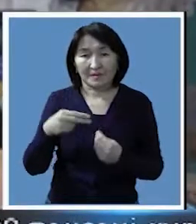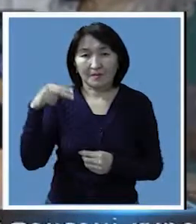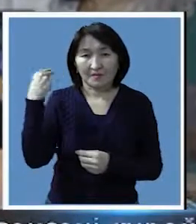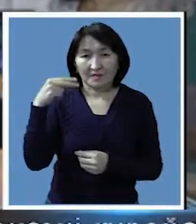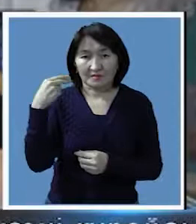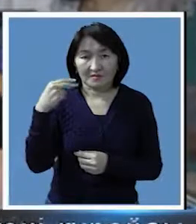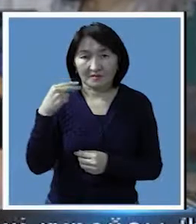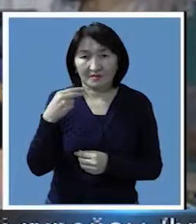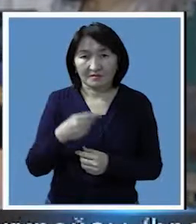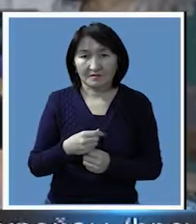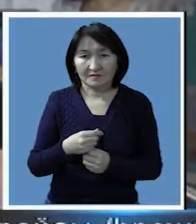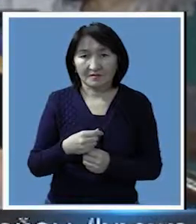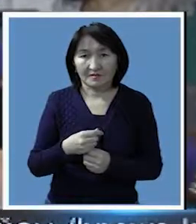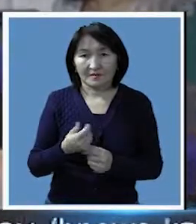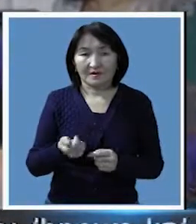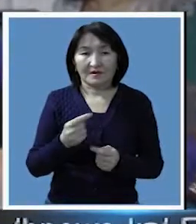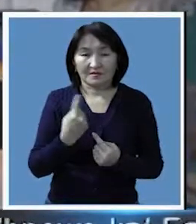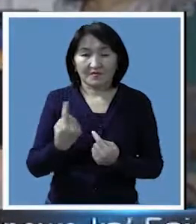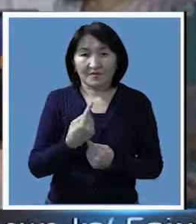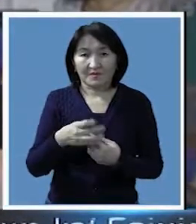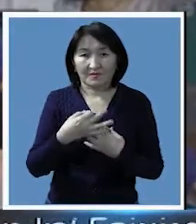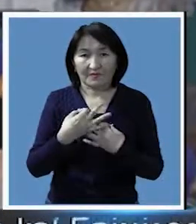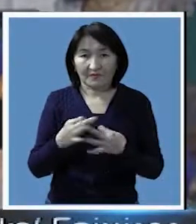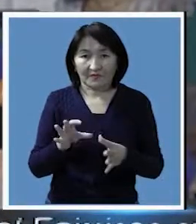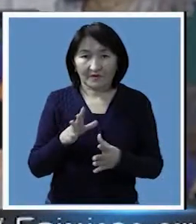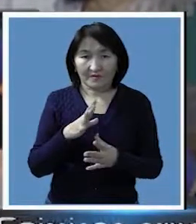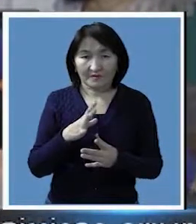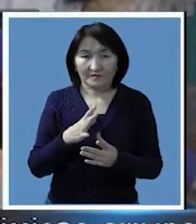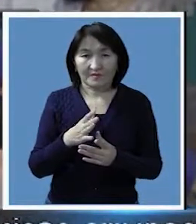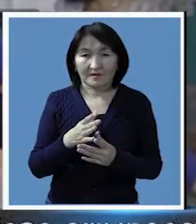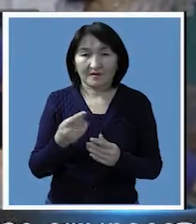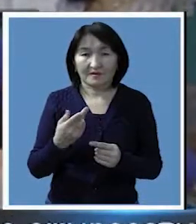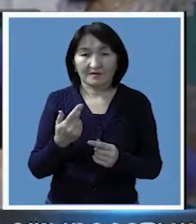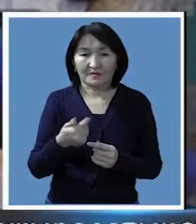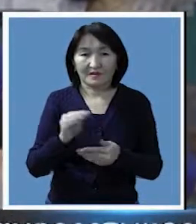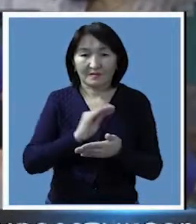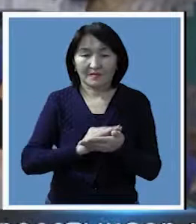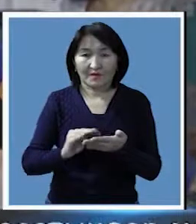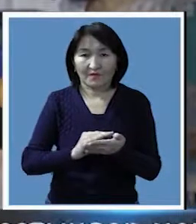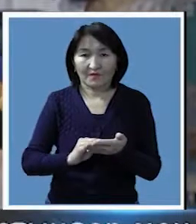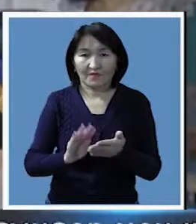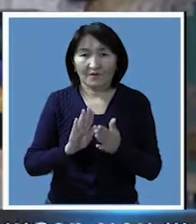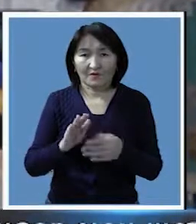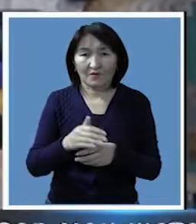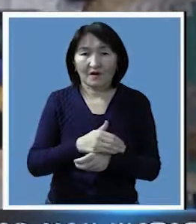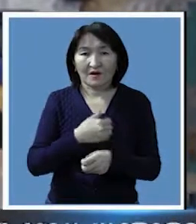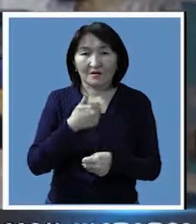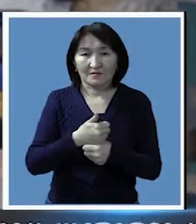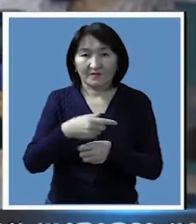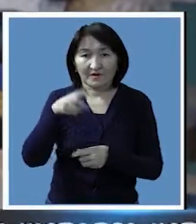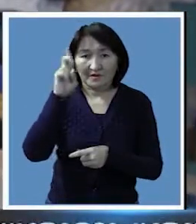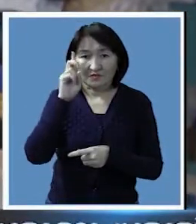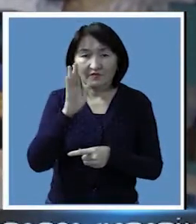үлкен «Құрыш тұлға» атты кітабым шықты. Бұл зерттеу кітап негізінде елбасы туралы, елбасының Теміртаудағы 17 жылдық